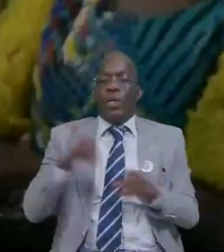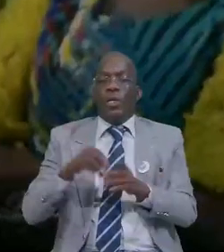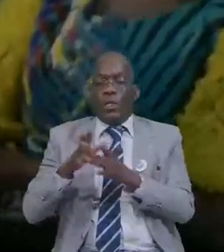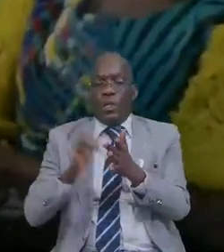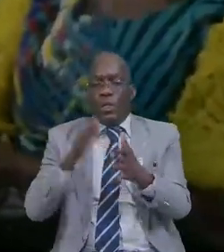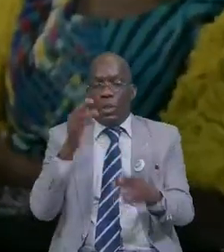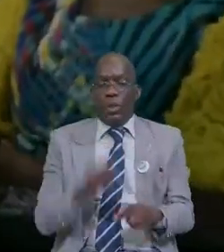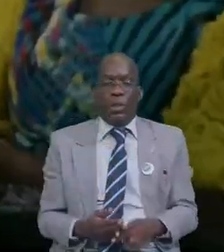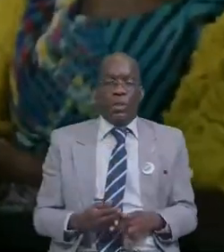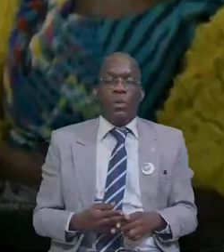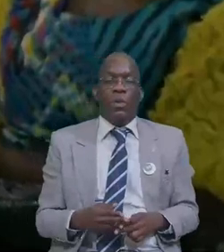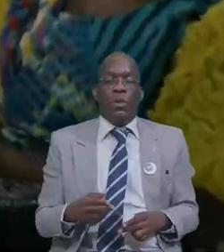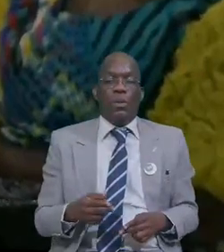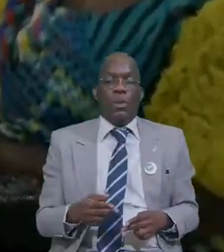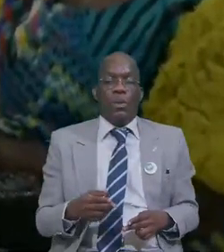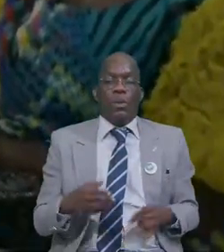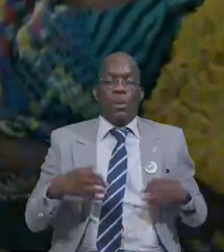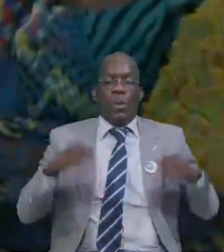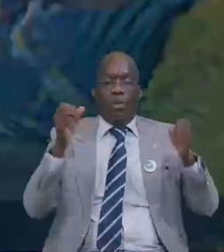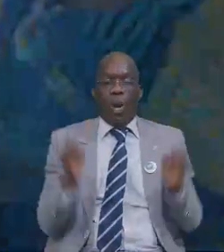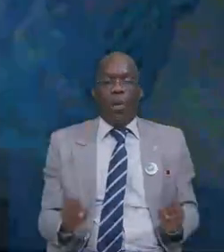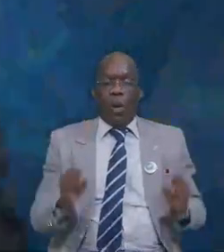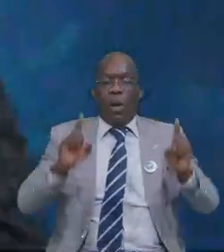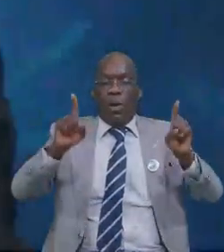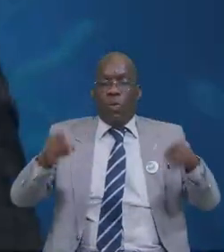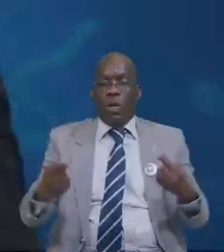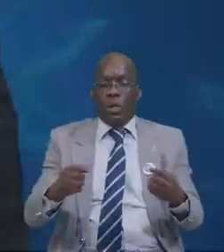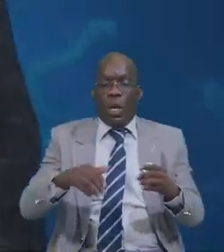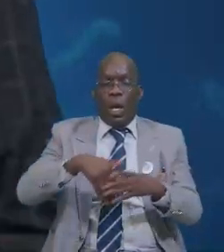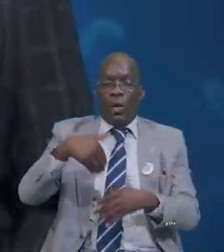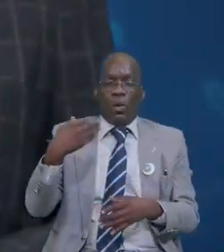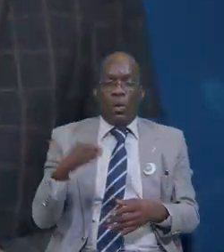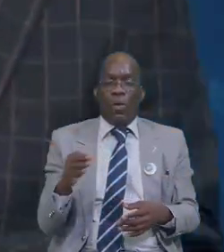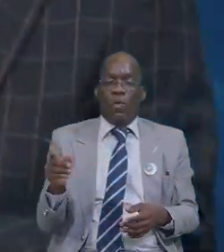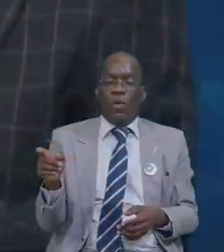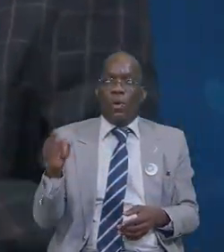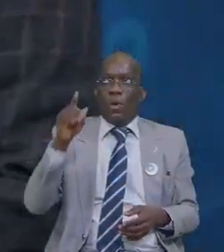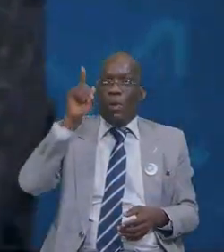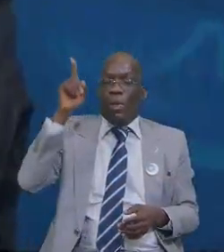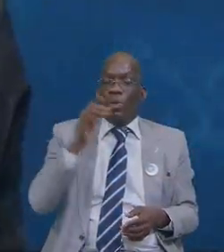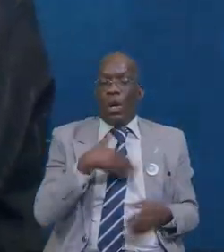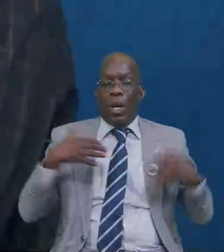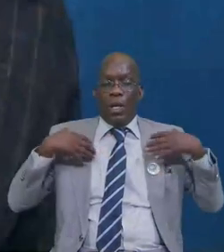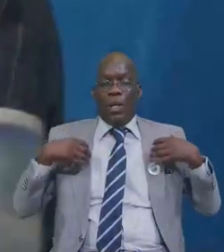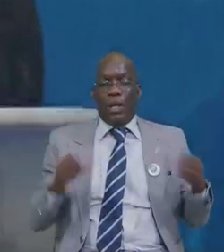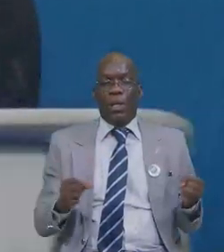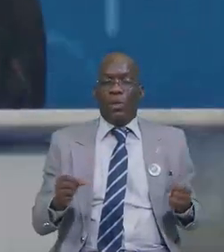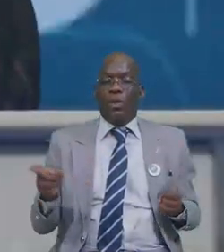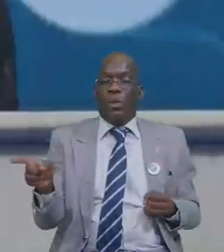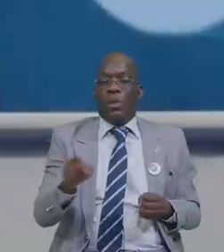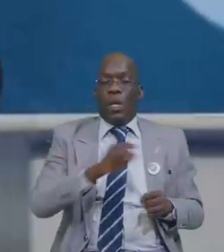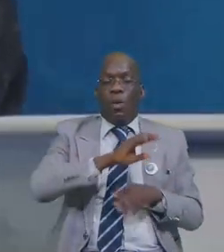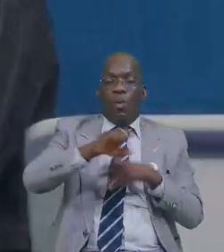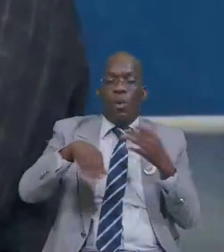de Jésus. Alors il dit, la force sortait de lui et les guérissait